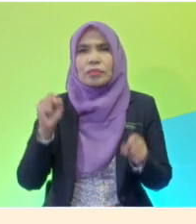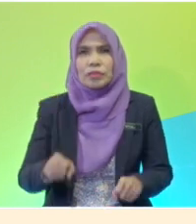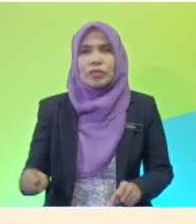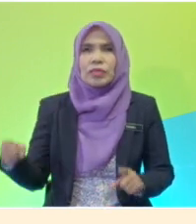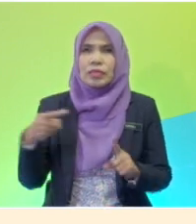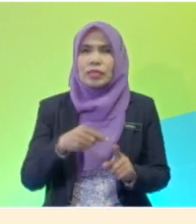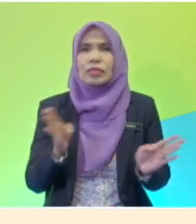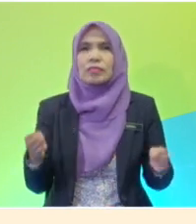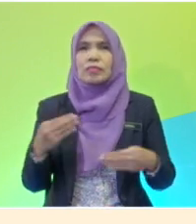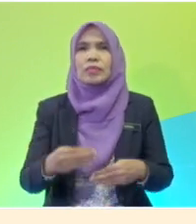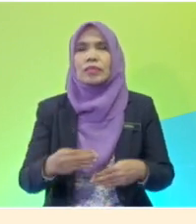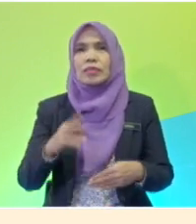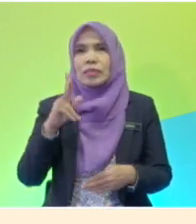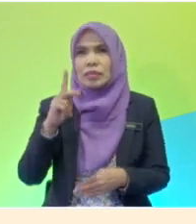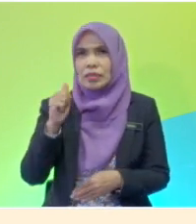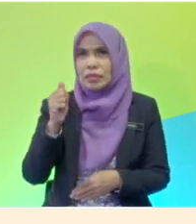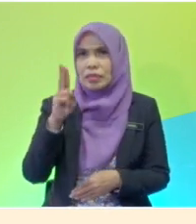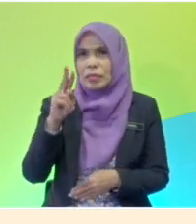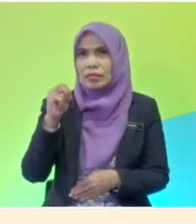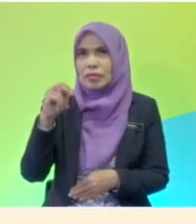sesi konseling bersama dengan guru